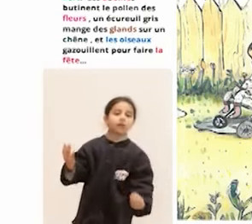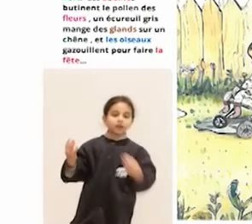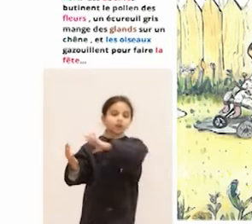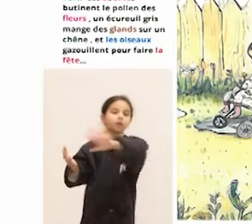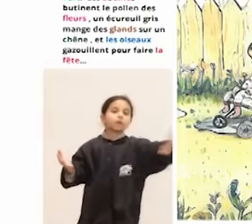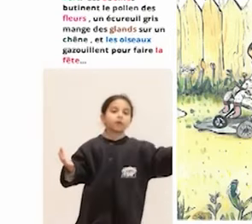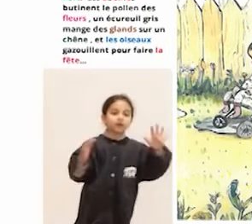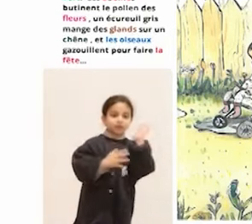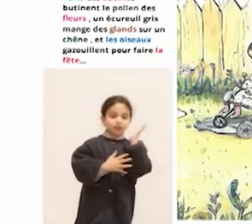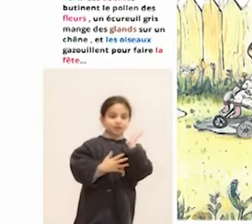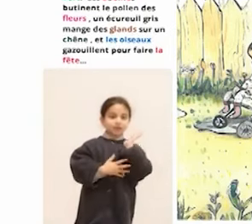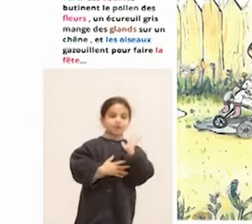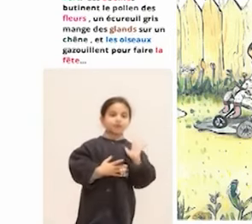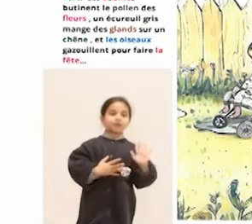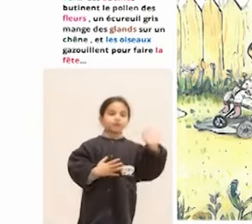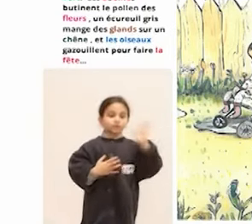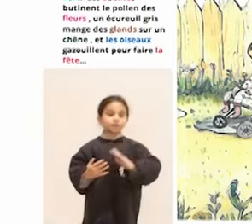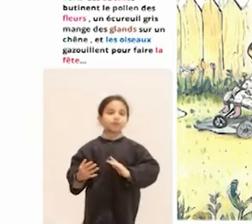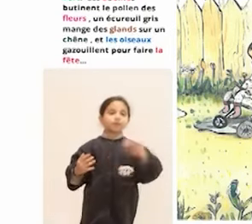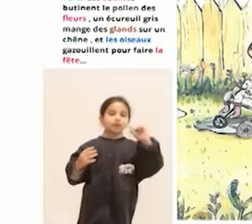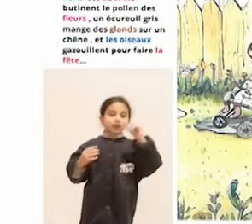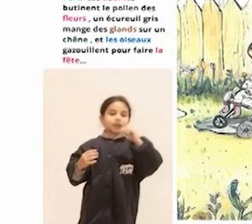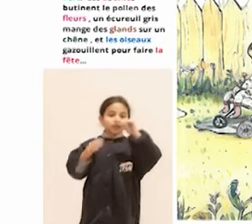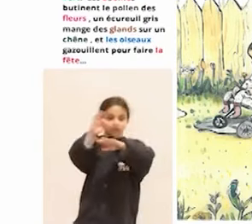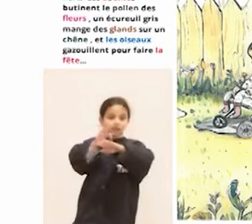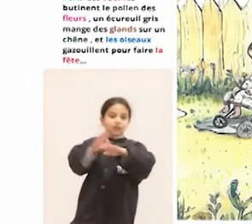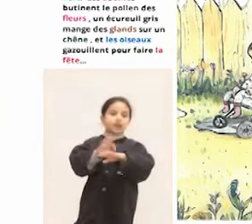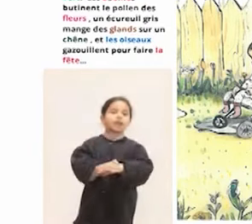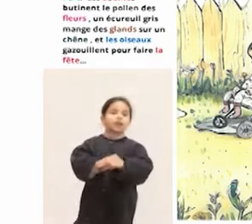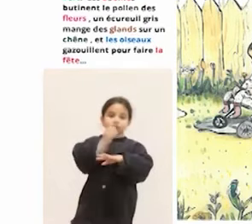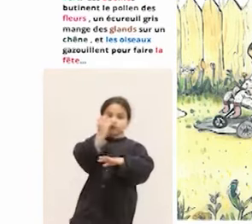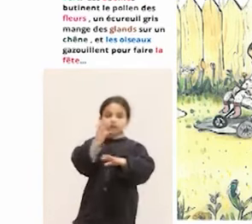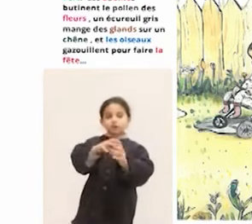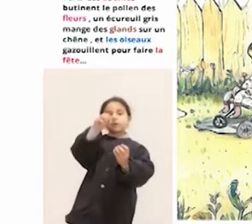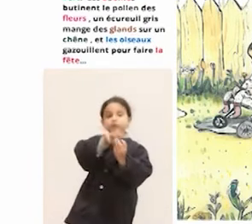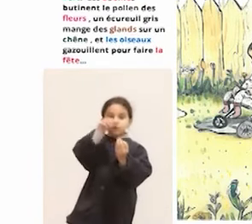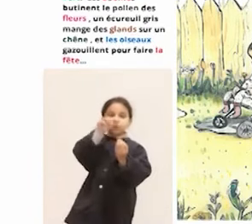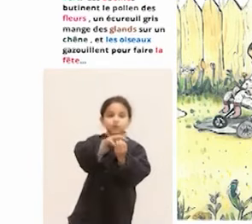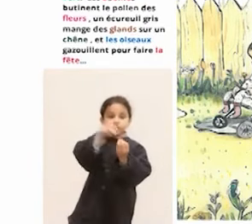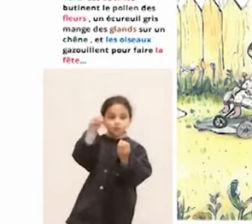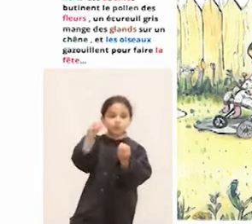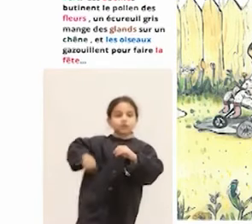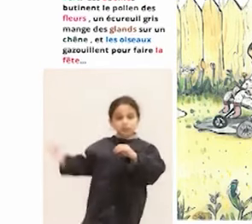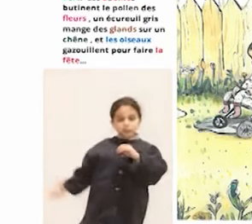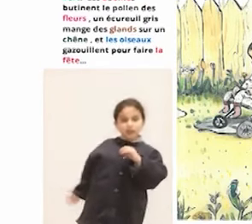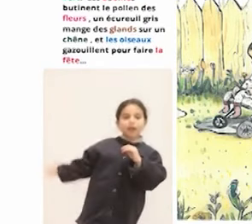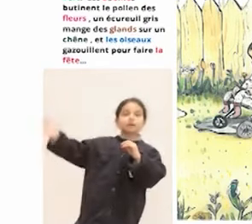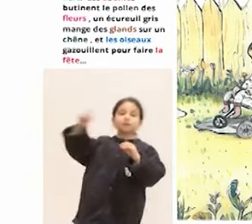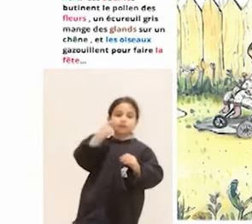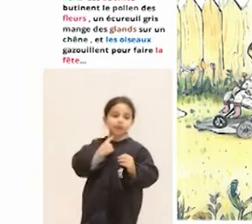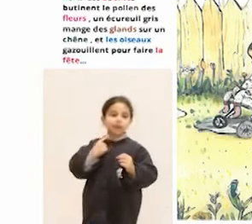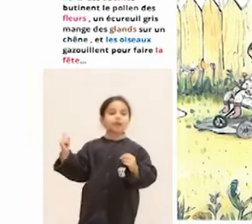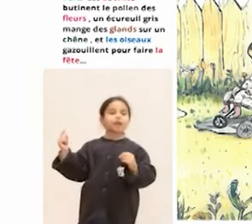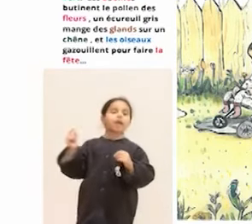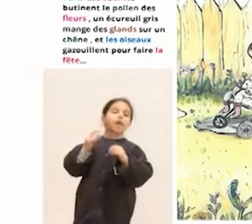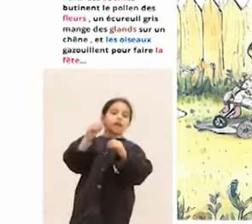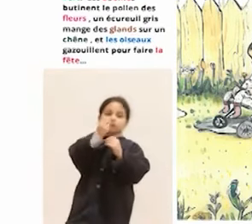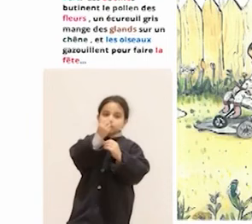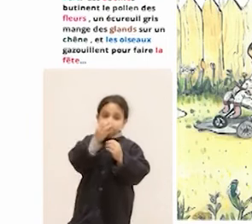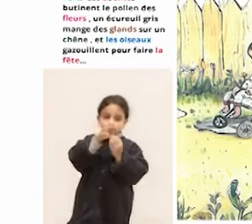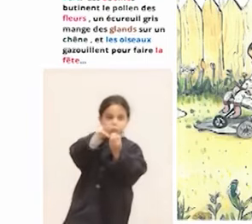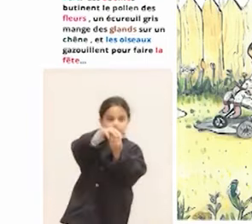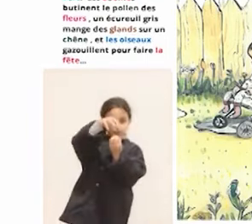joli jardin tout vert. Les abeilles butinent le pollen des fleurs. Un écureuil gris mange